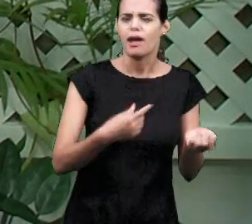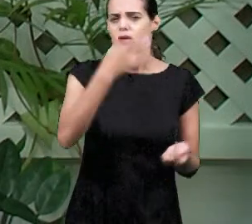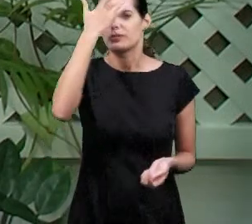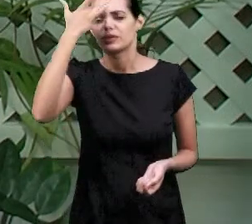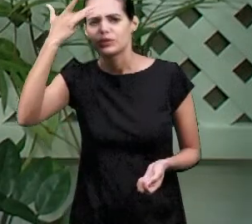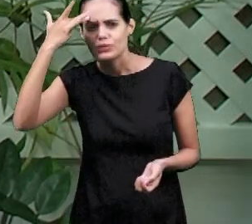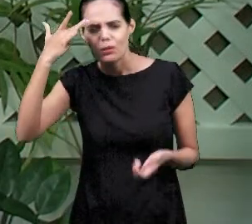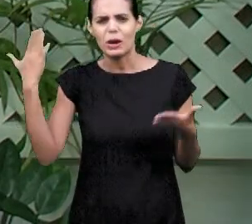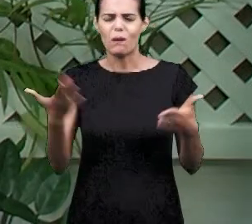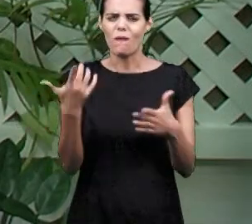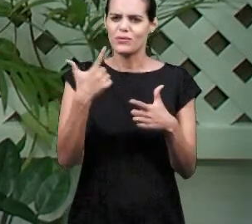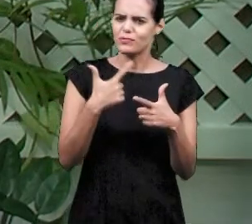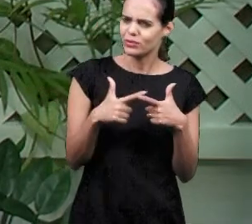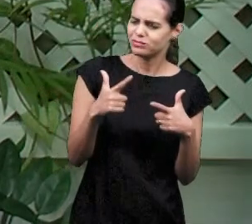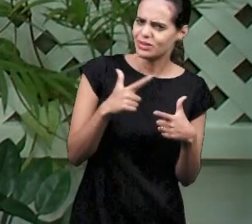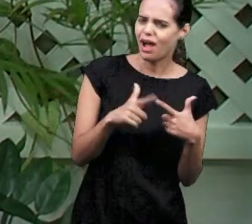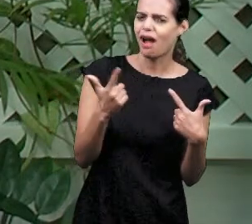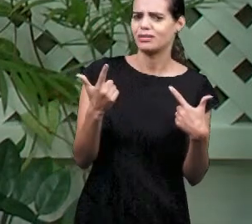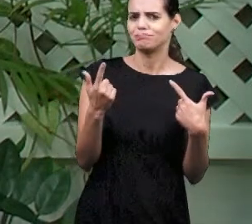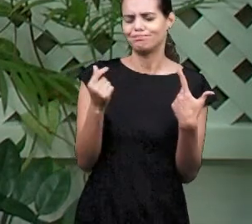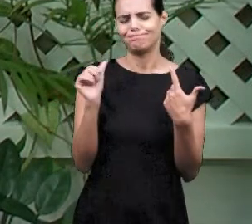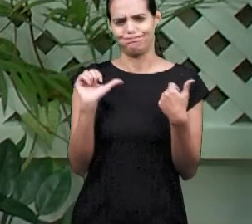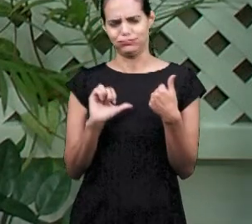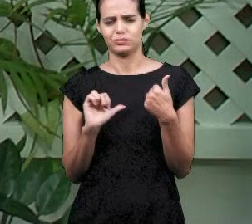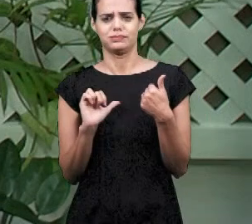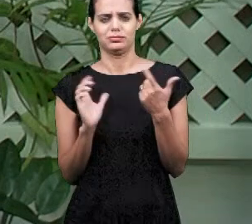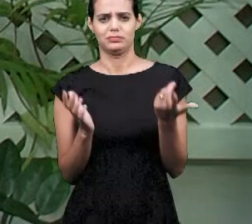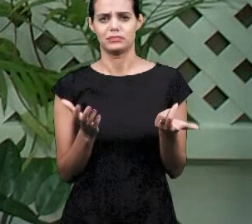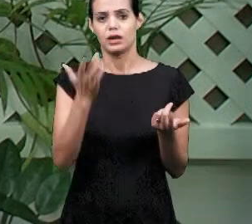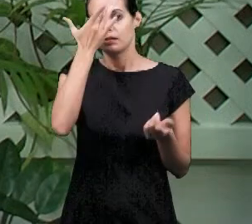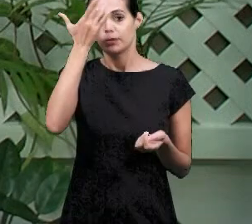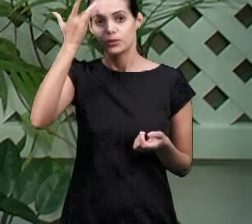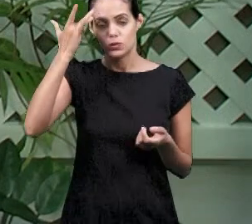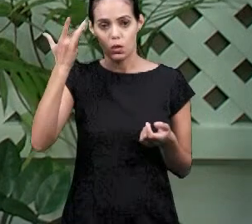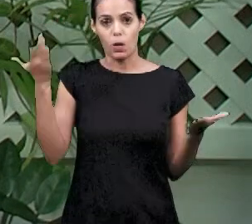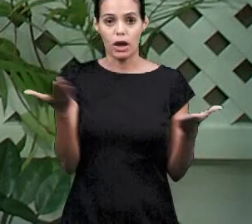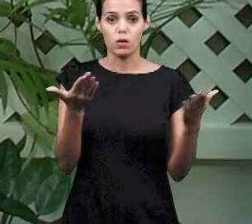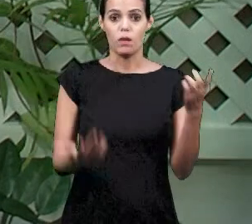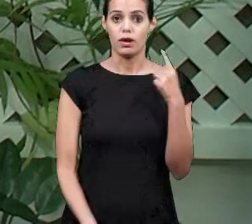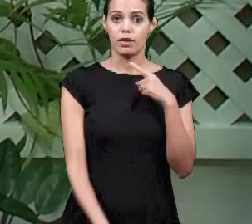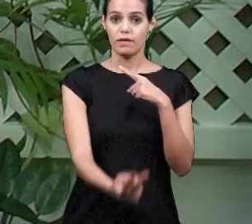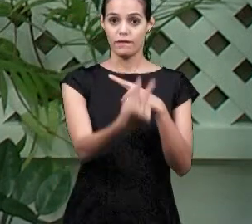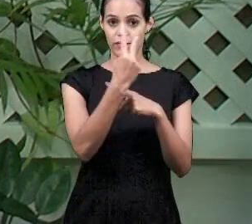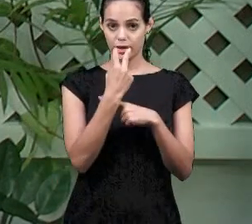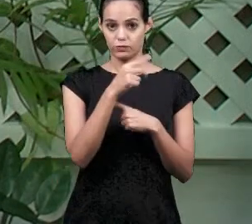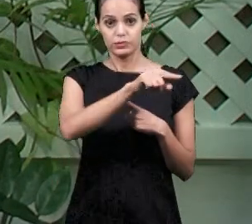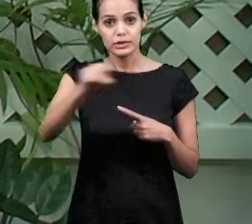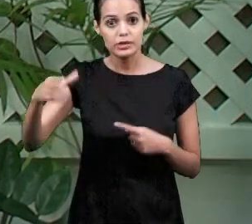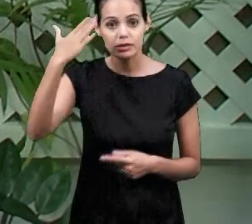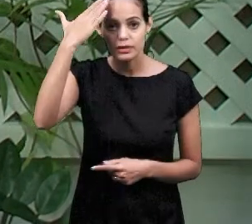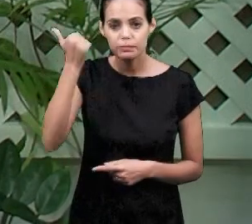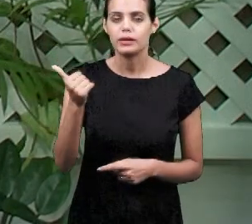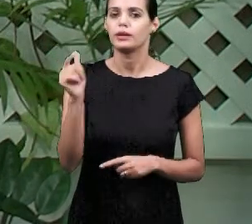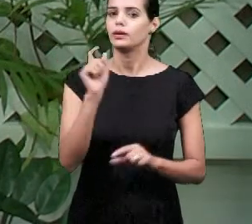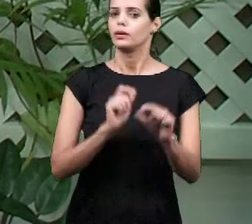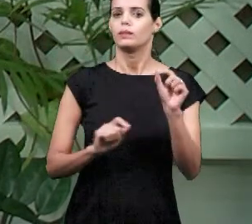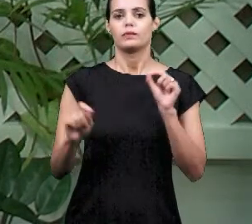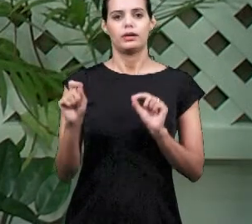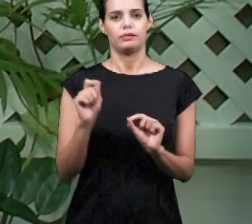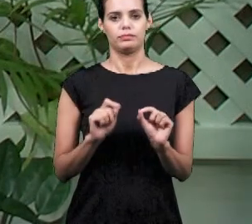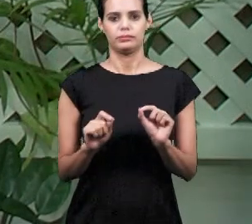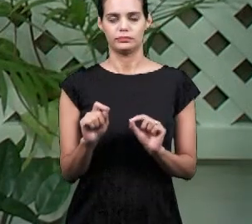préparer. Nous allons arrêter ici, mais dire le suivant. Le presbytère, l'Église chrétienne Maranatha,